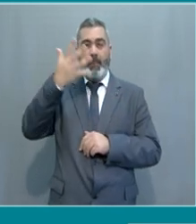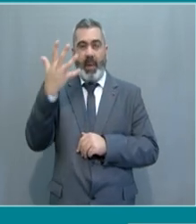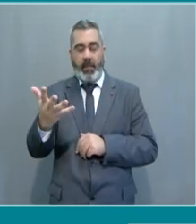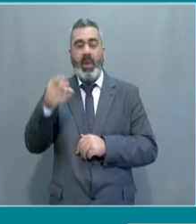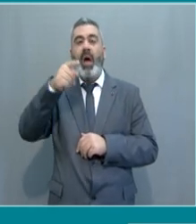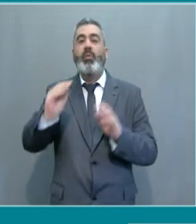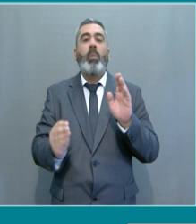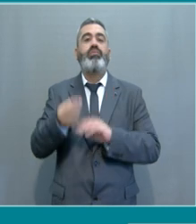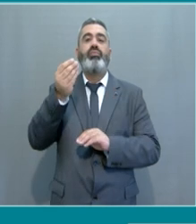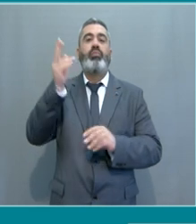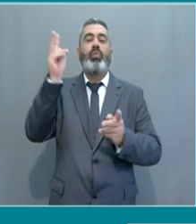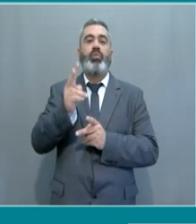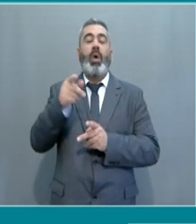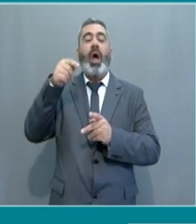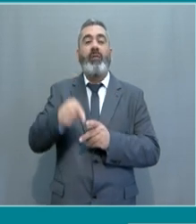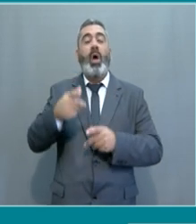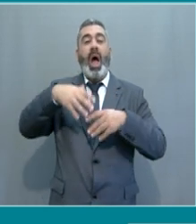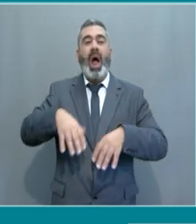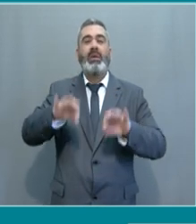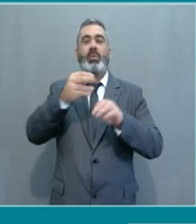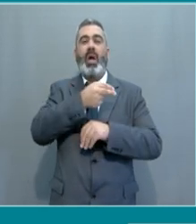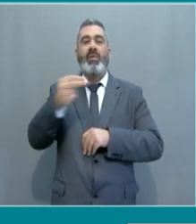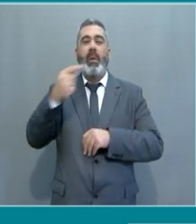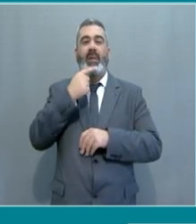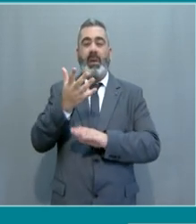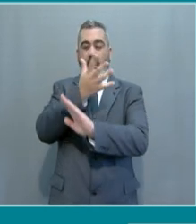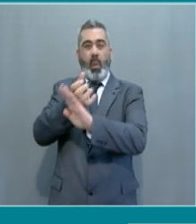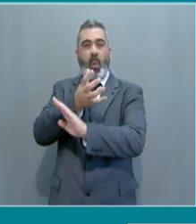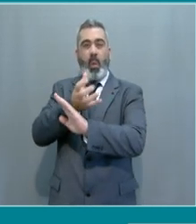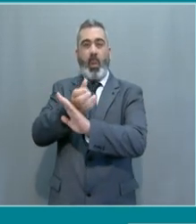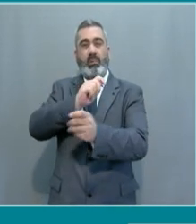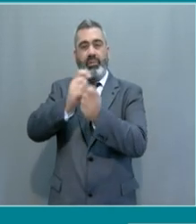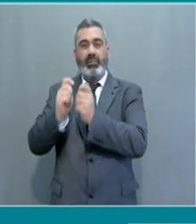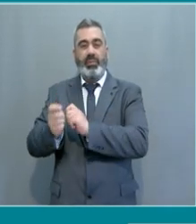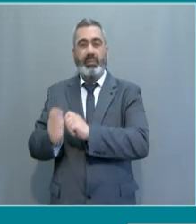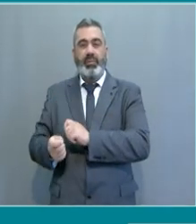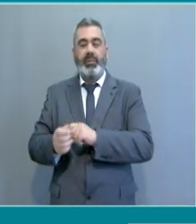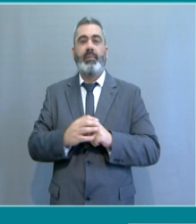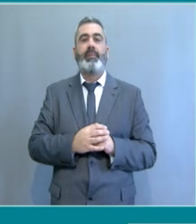ανάπτυξη μεγάλης δραστηριότητας στις ανανεώσιμες πηγές ενέργειας.